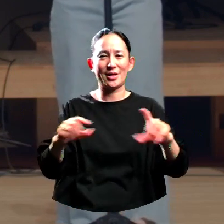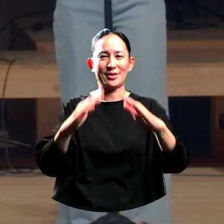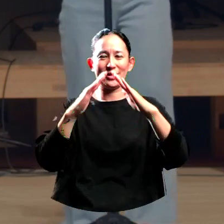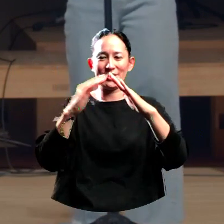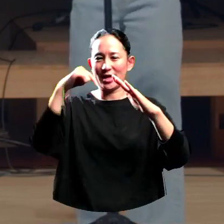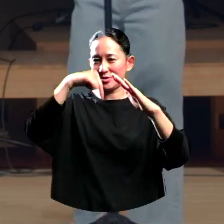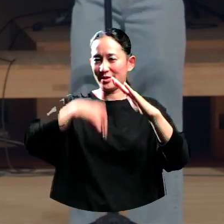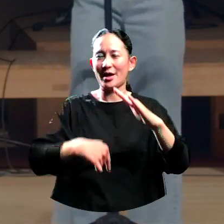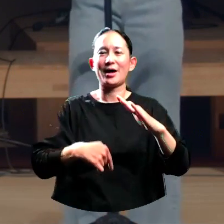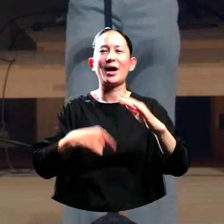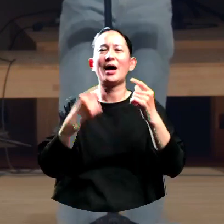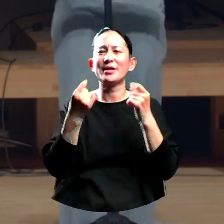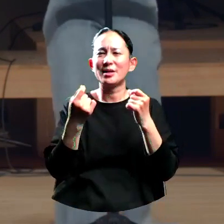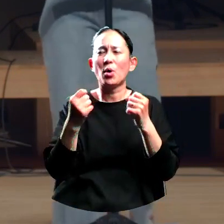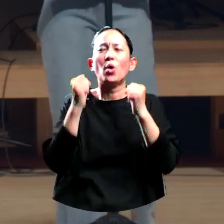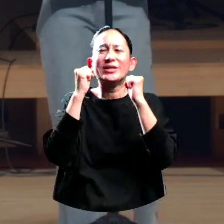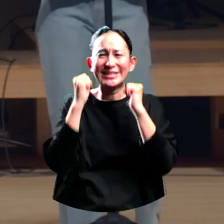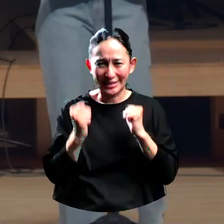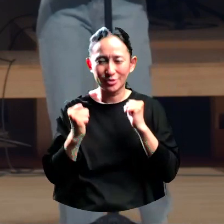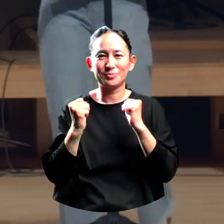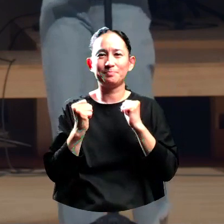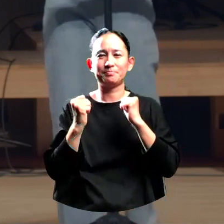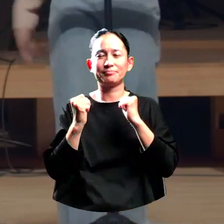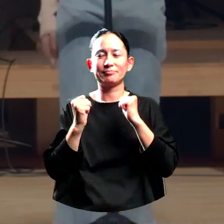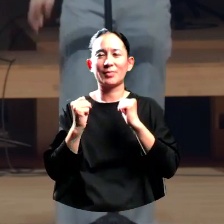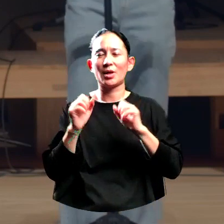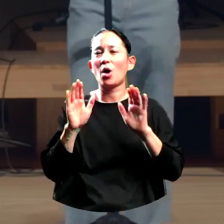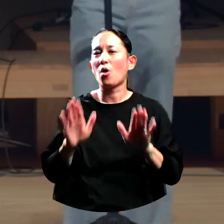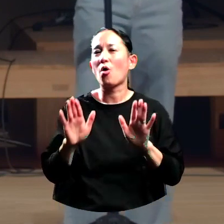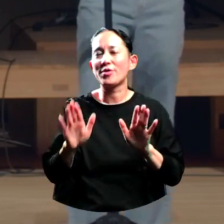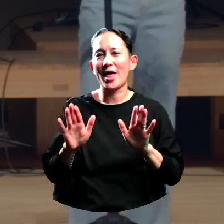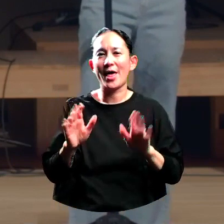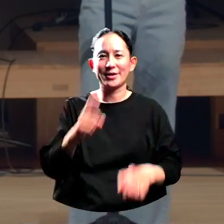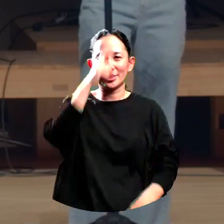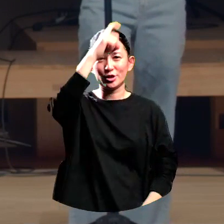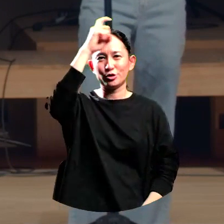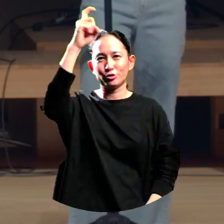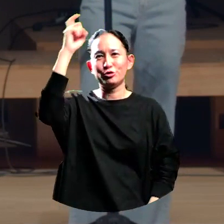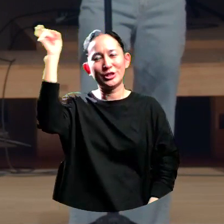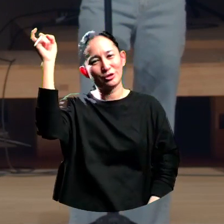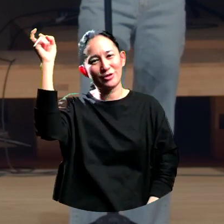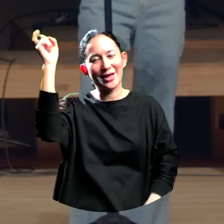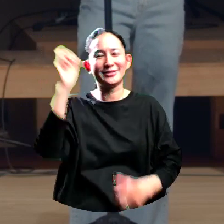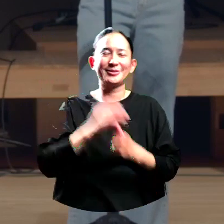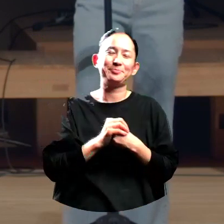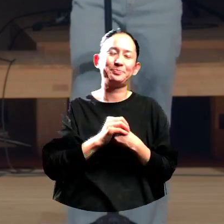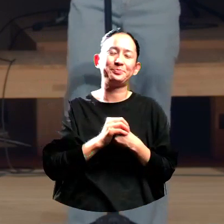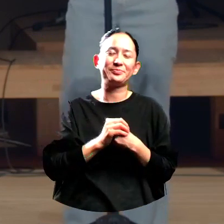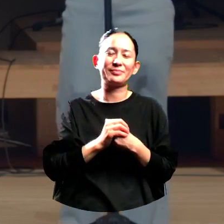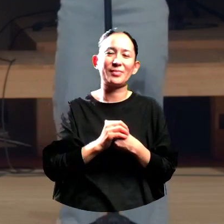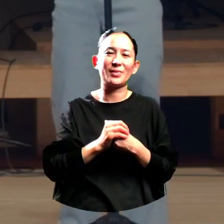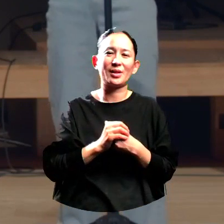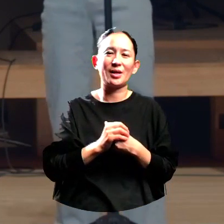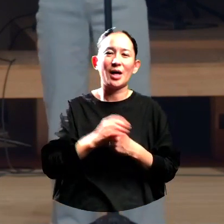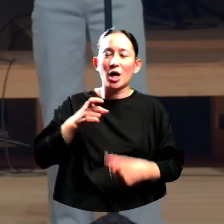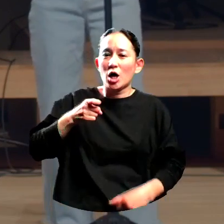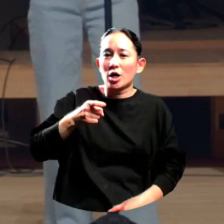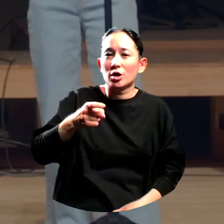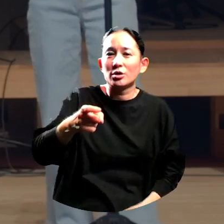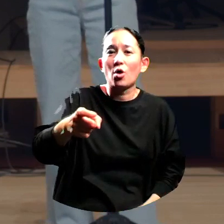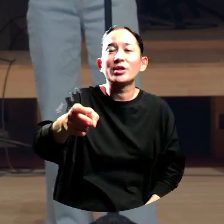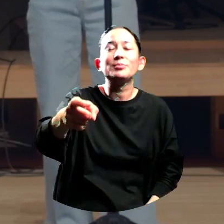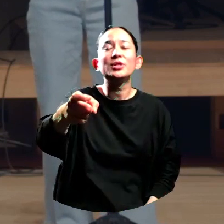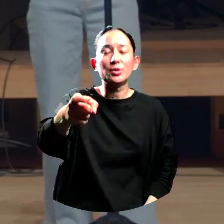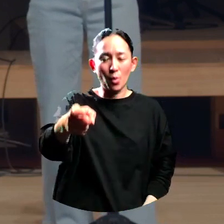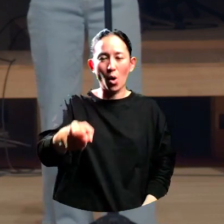さあここで皆さん G クイズです。 So I have a Cockroach question for you. 叩かなくても、殺虫剤を使わなくても、G を